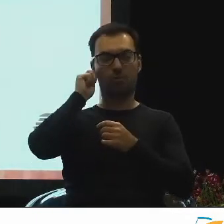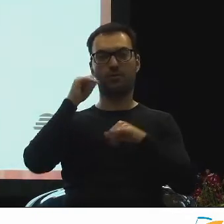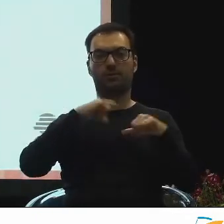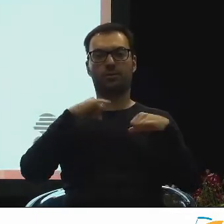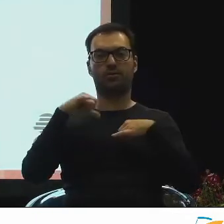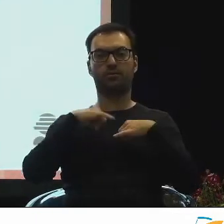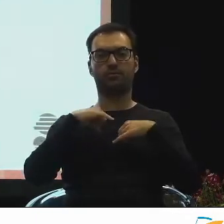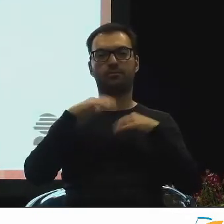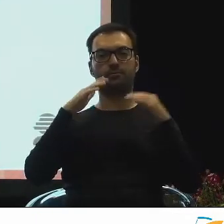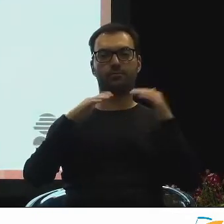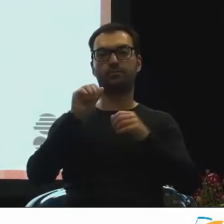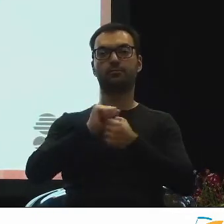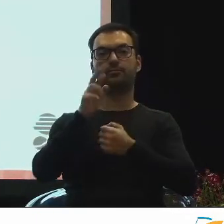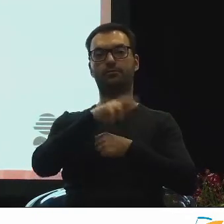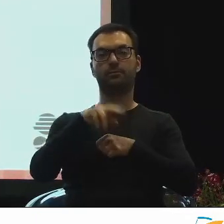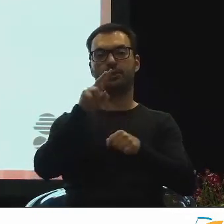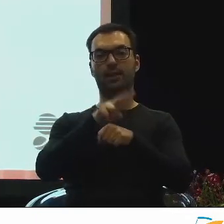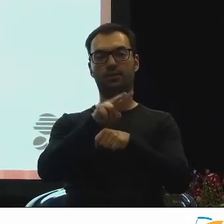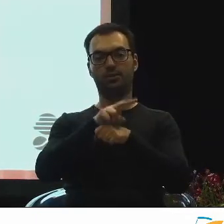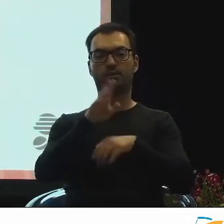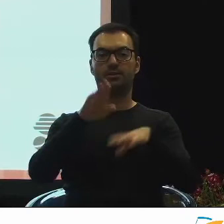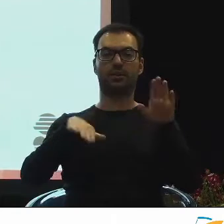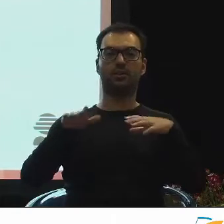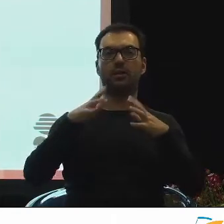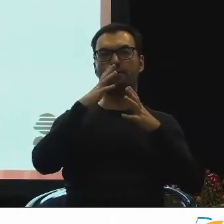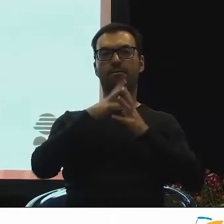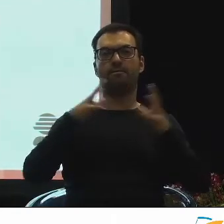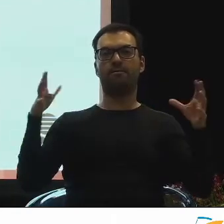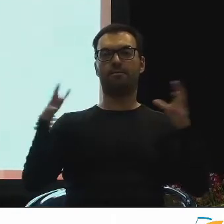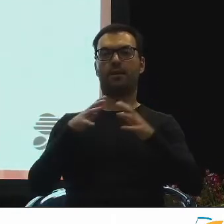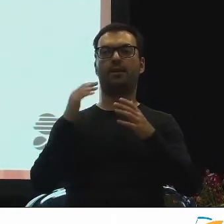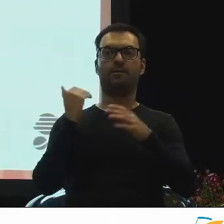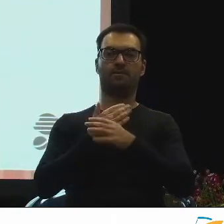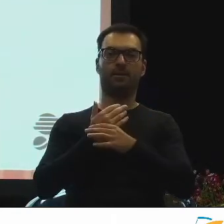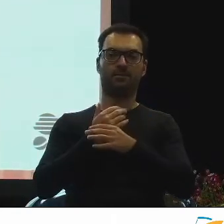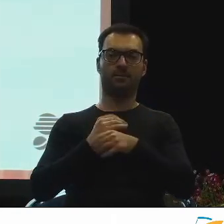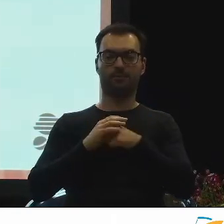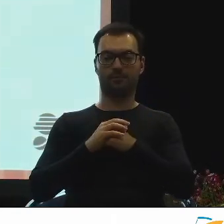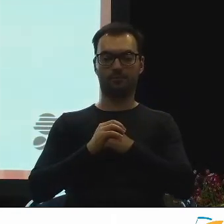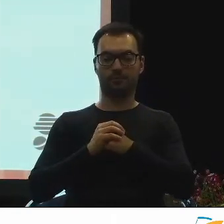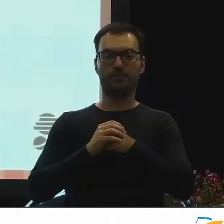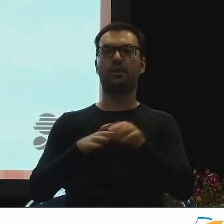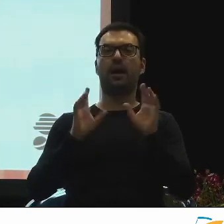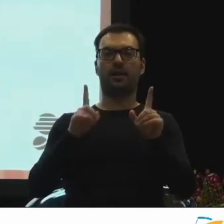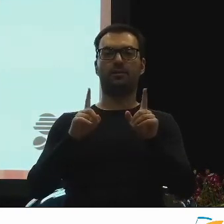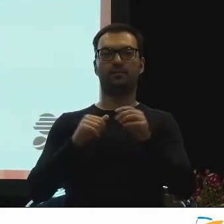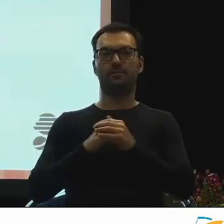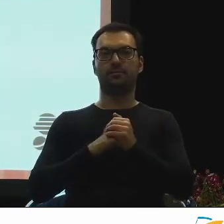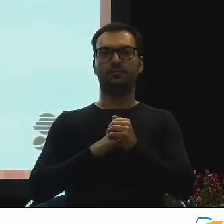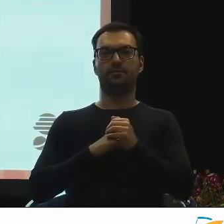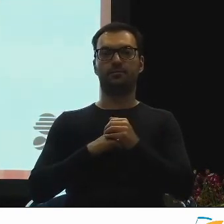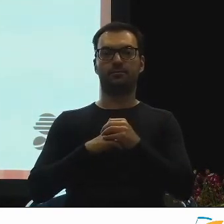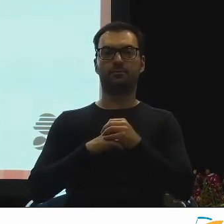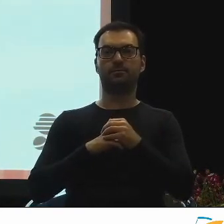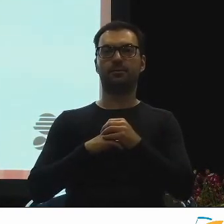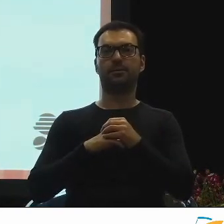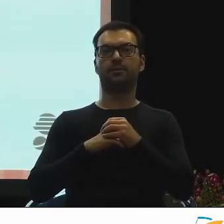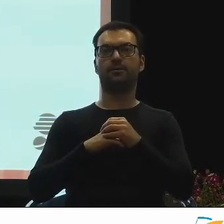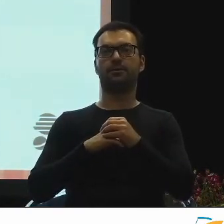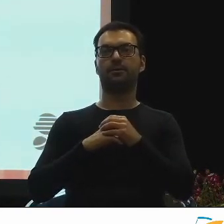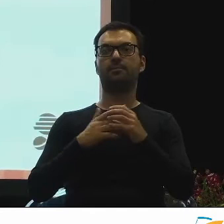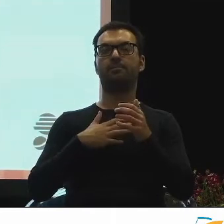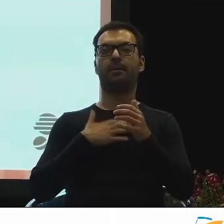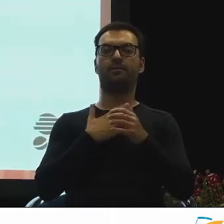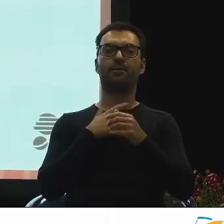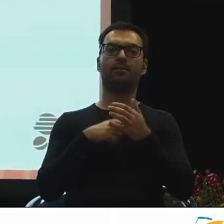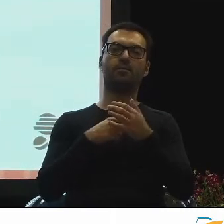mężczyzn w zarządach bądź w radach nadzorczych, w zależności też od wielkości danej spółki. Ale drodzy Państwo, mam wrażenie, że w